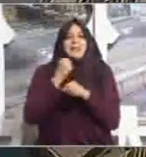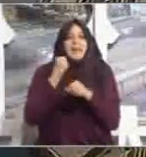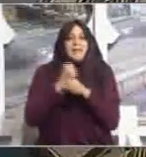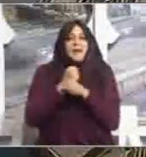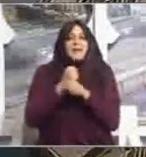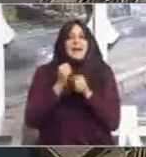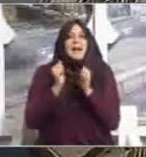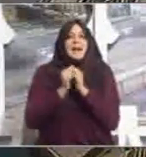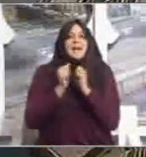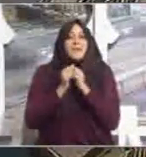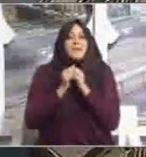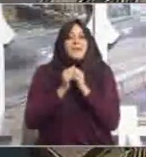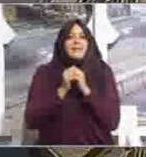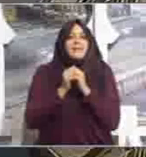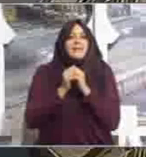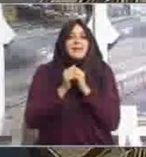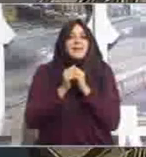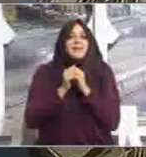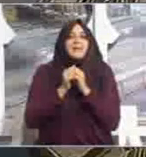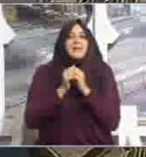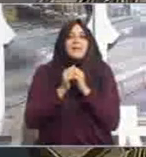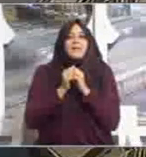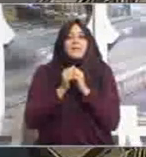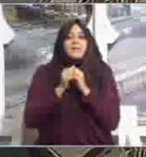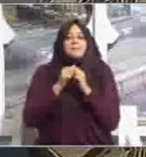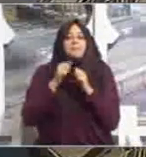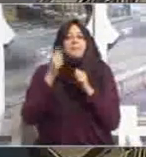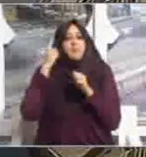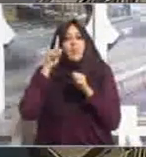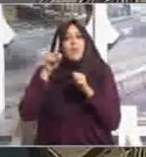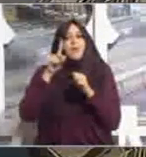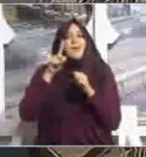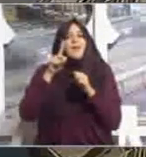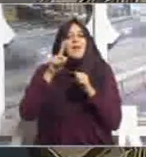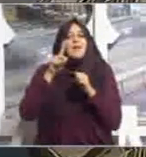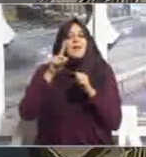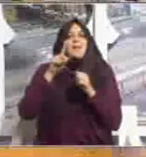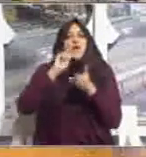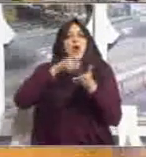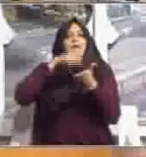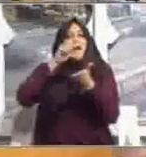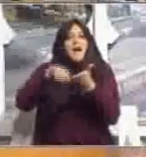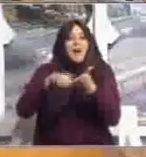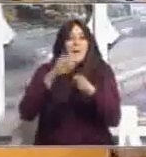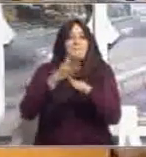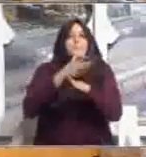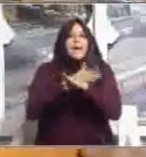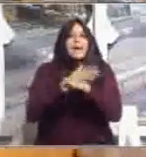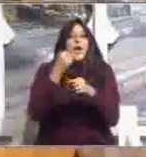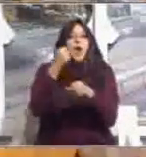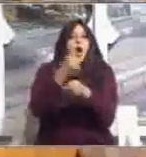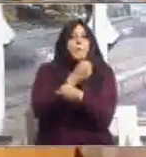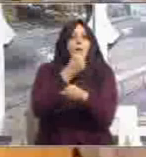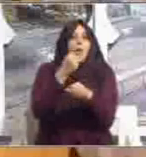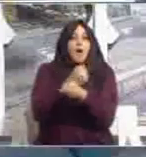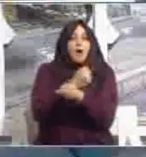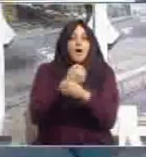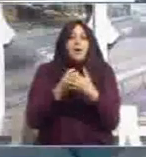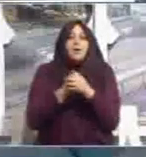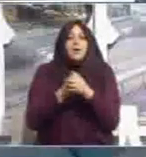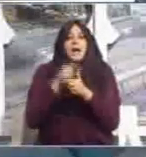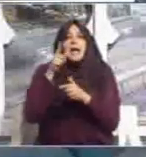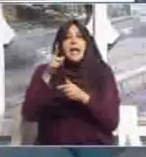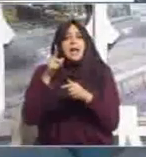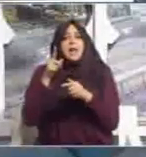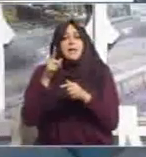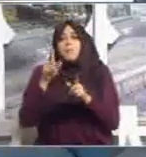زوجي، وإنما أنا مكثة في البيت مش ني نعمل. أنا عندي العقد هذا، وإنما نحصل على أجر ما